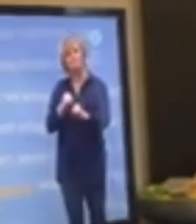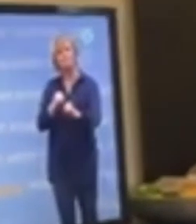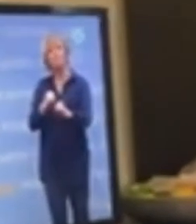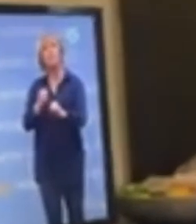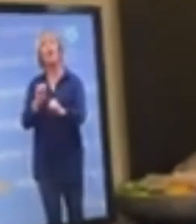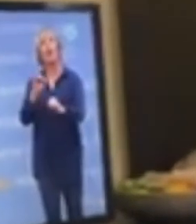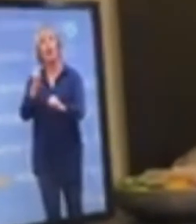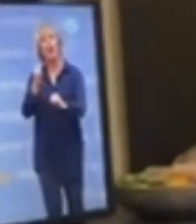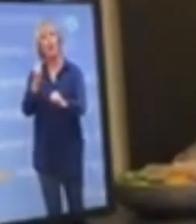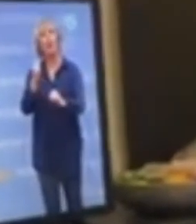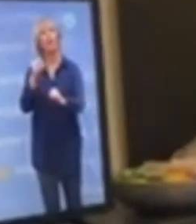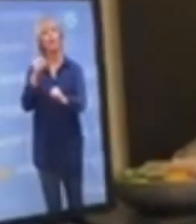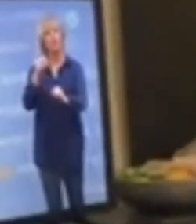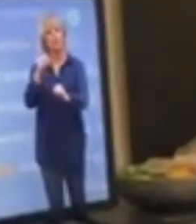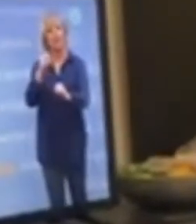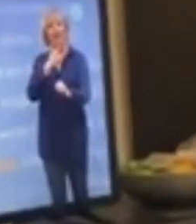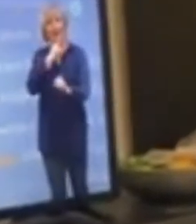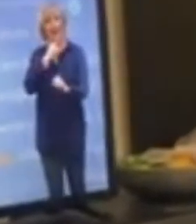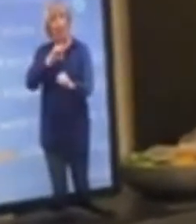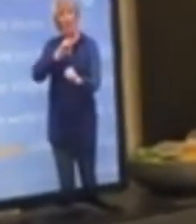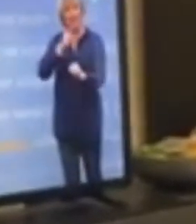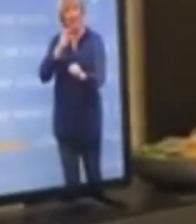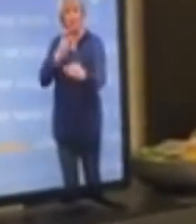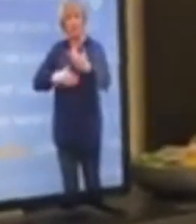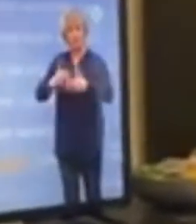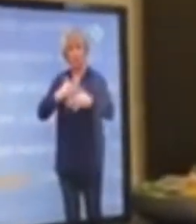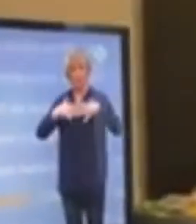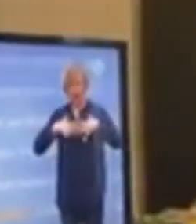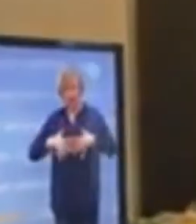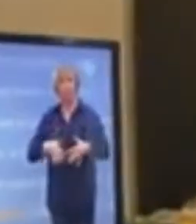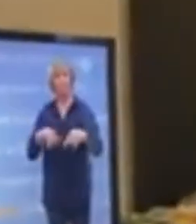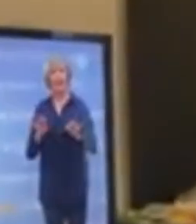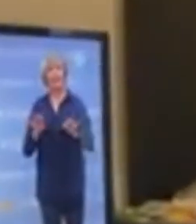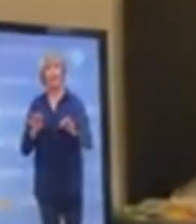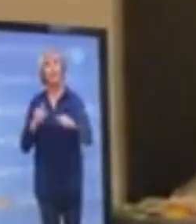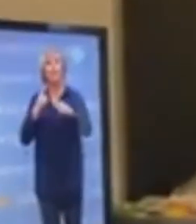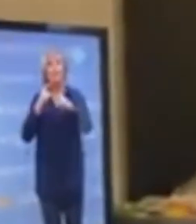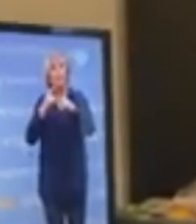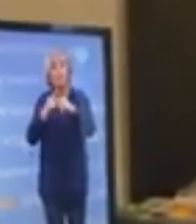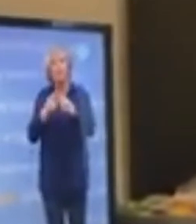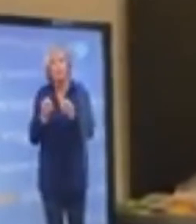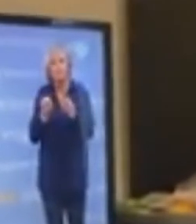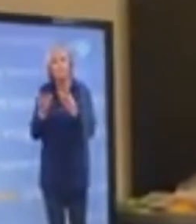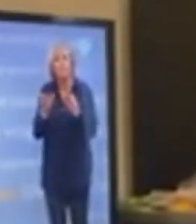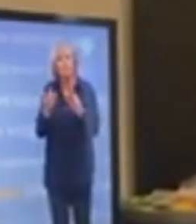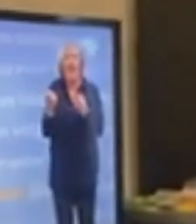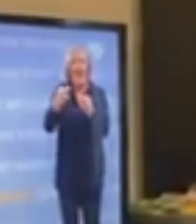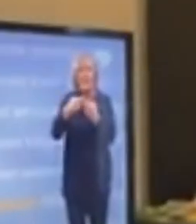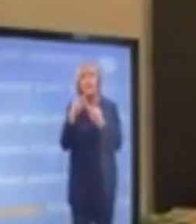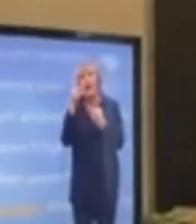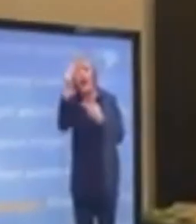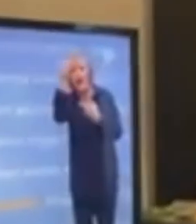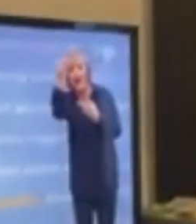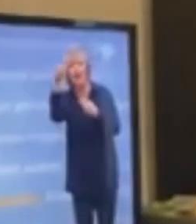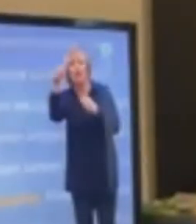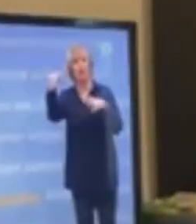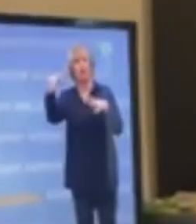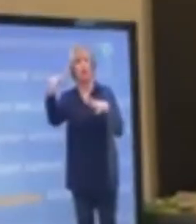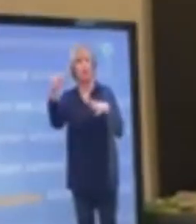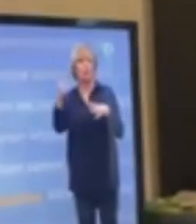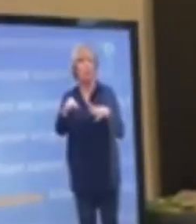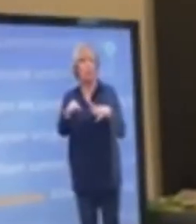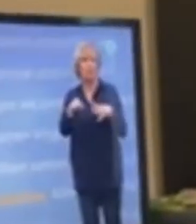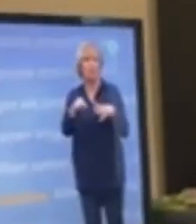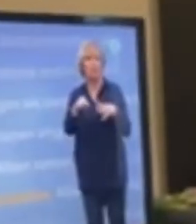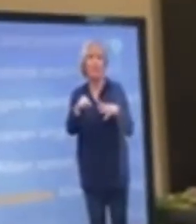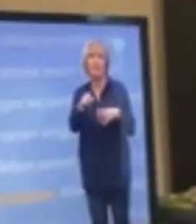op een verder toenemend Engels virus, maar ook daardoor weer iets meer perspectief kunt bieden. En daar wil ik iets bij zeggen, ook daar hebben we het vandaag over gehad,